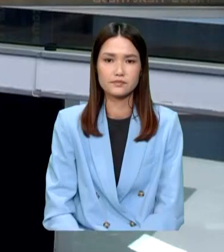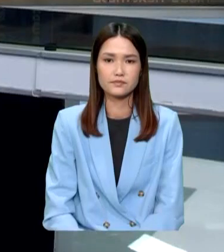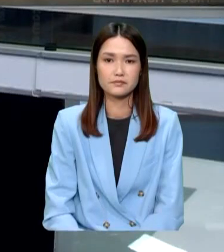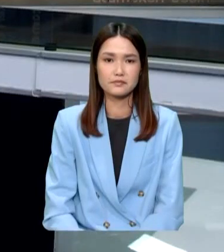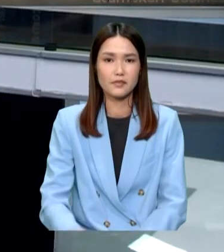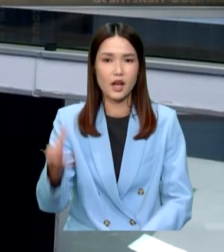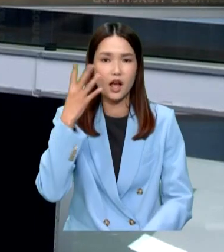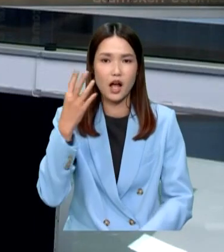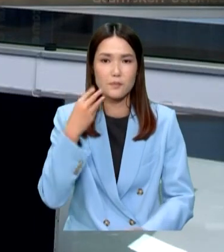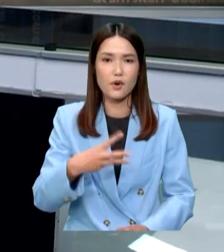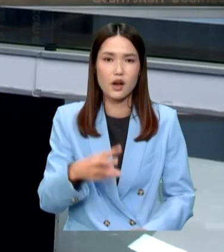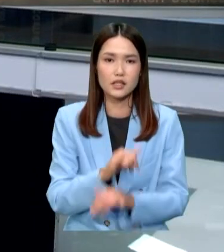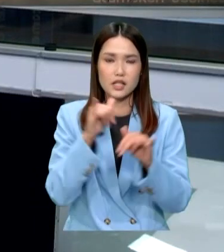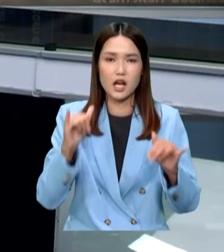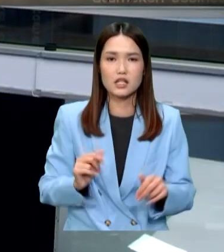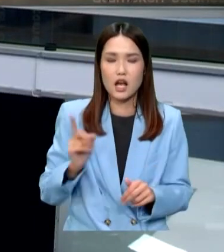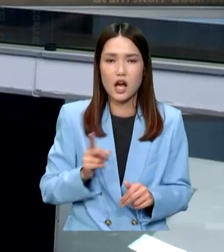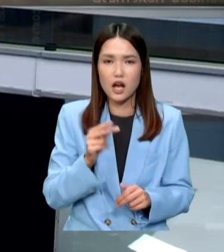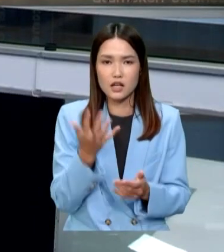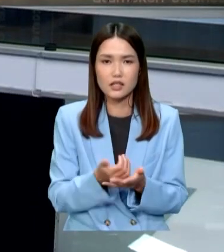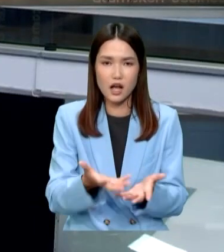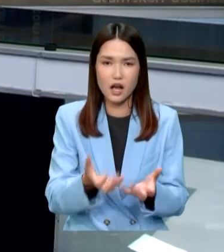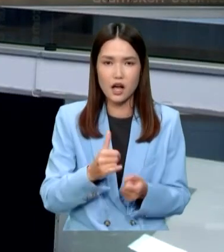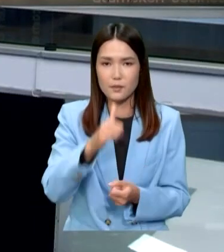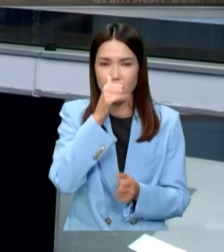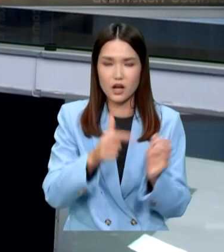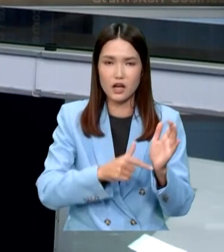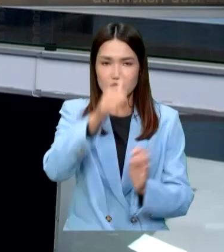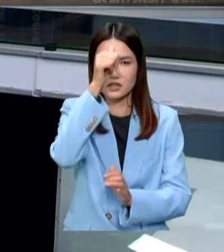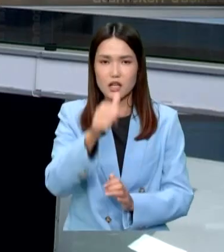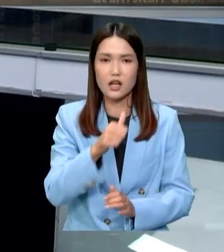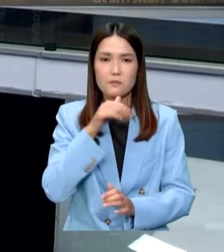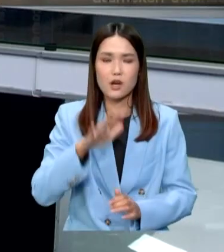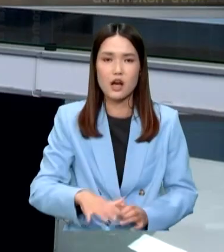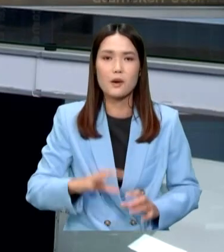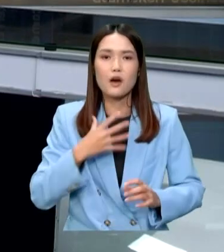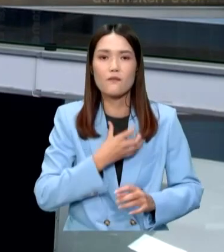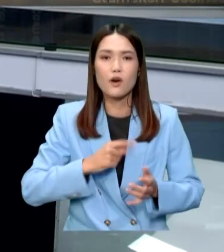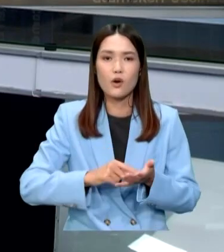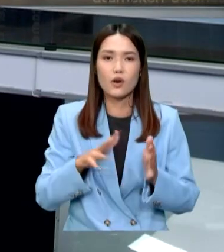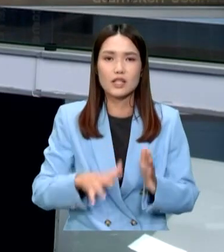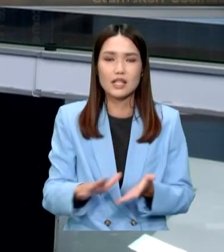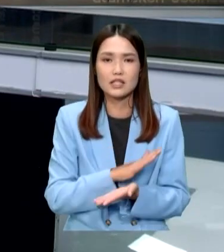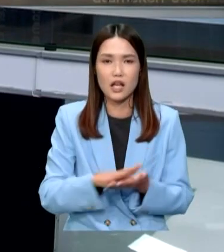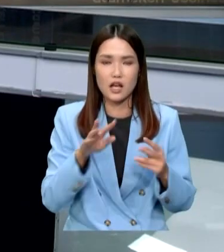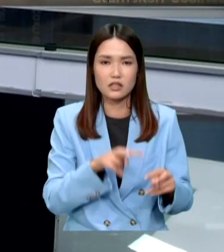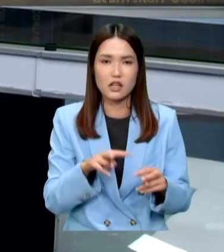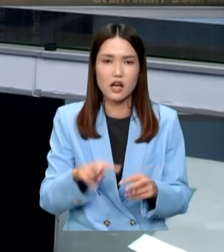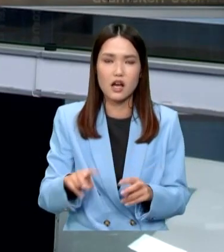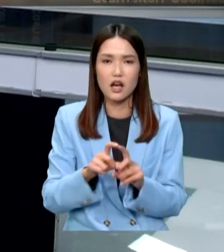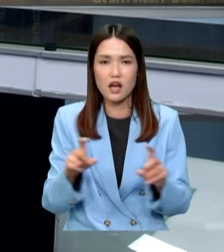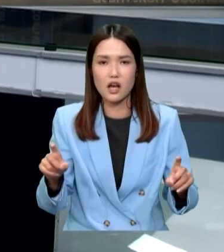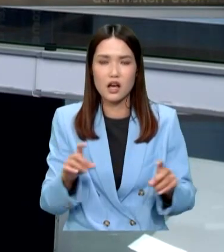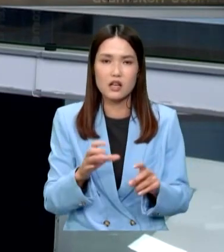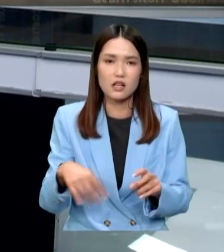Алматыда 30-дан астам күзетші айлығын ала алмай жүр. Олар 7 айдан бері қаладағы әлеуметтік нысандарды тегін қарауылдап шаршаған.